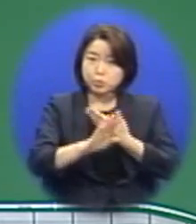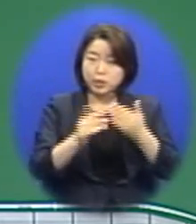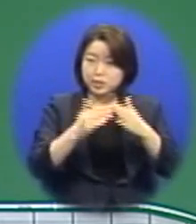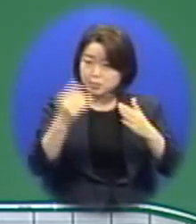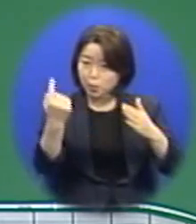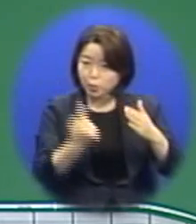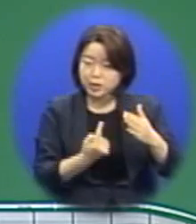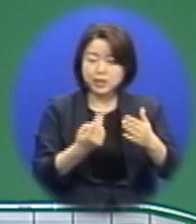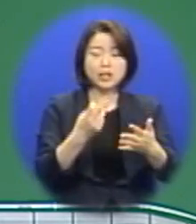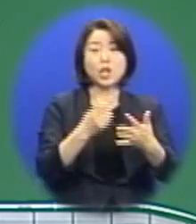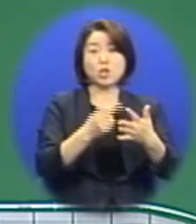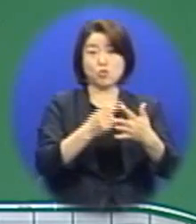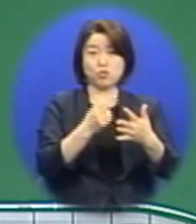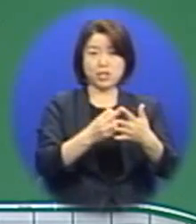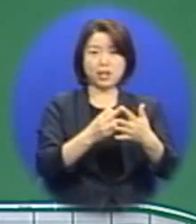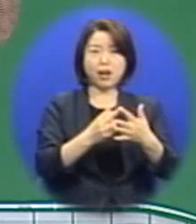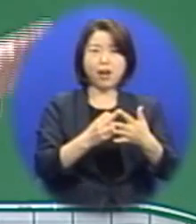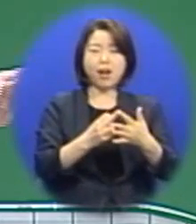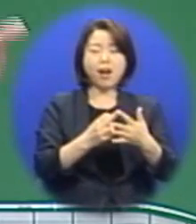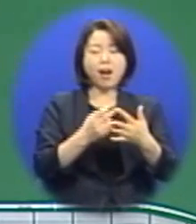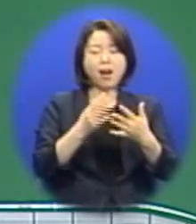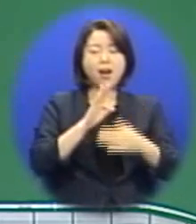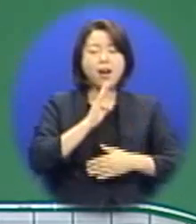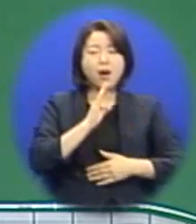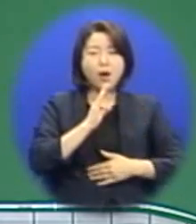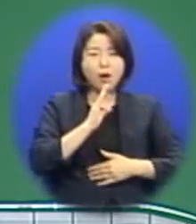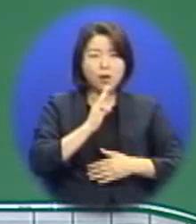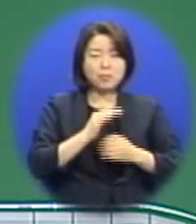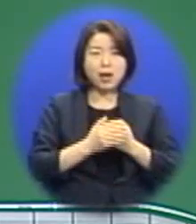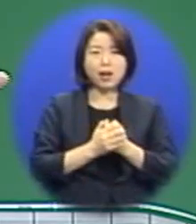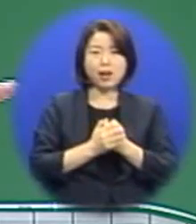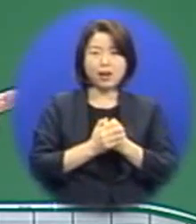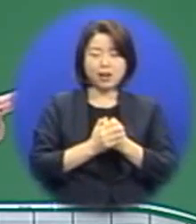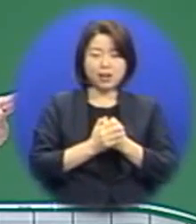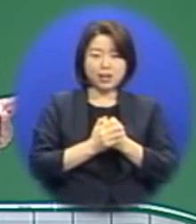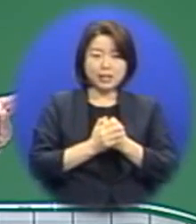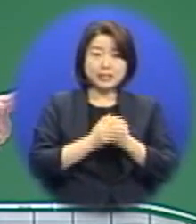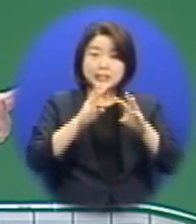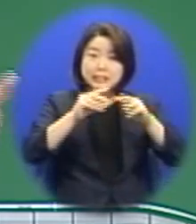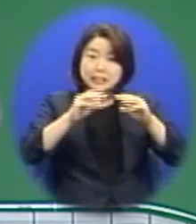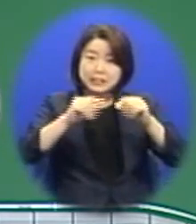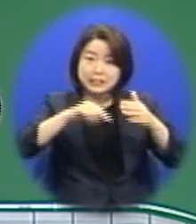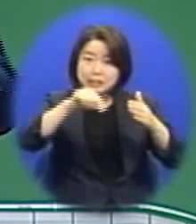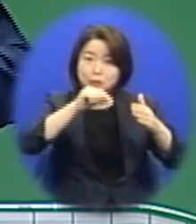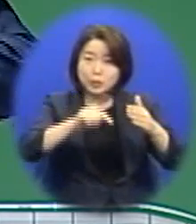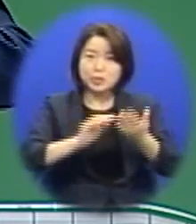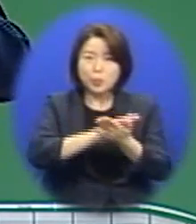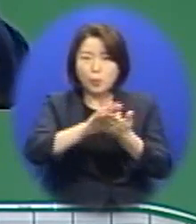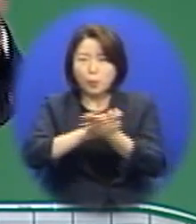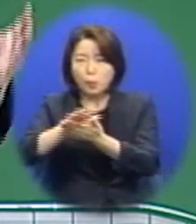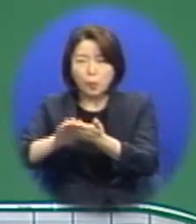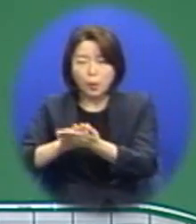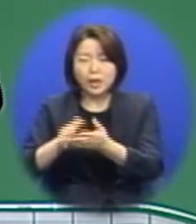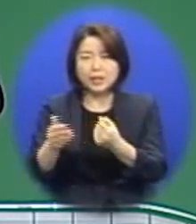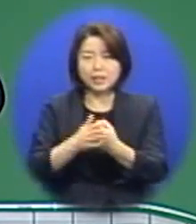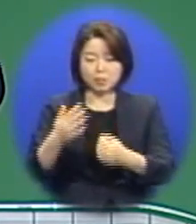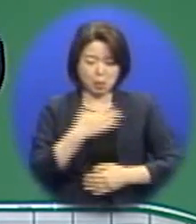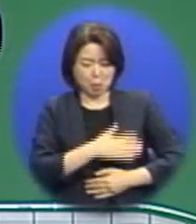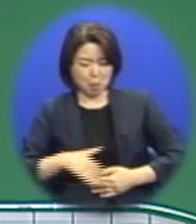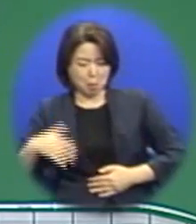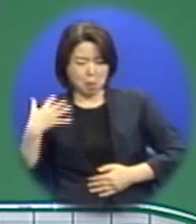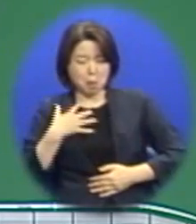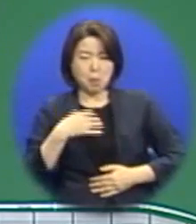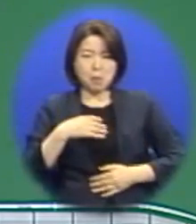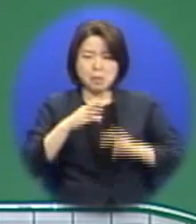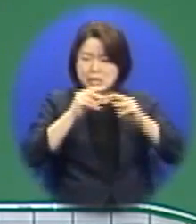이 둘째 아이가 얼마나 그 진흙탕에서 놀았는지 온 옷이 다 흙범벅이